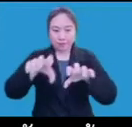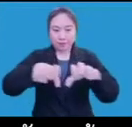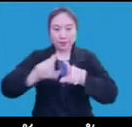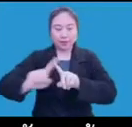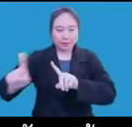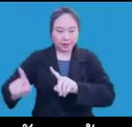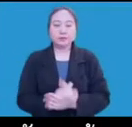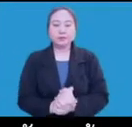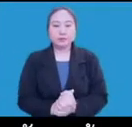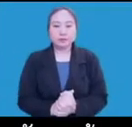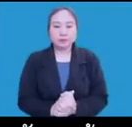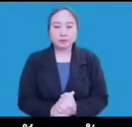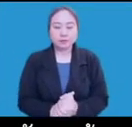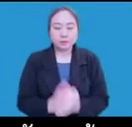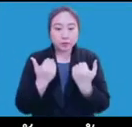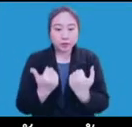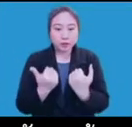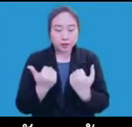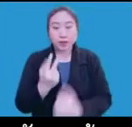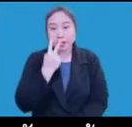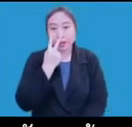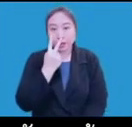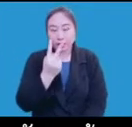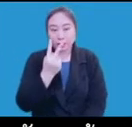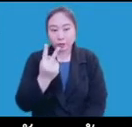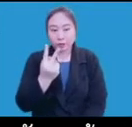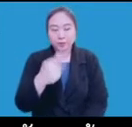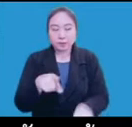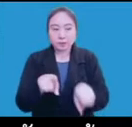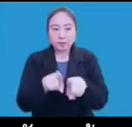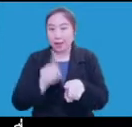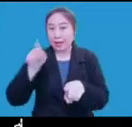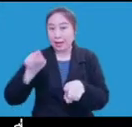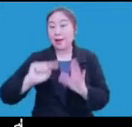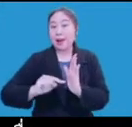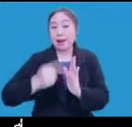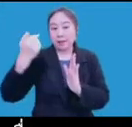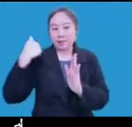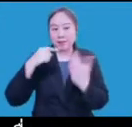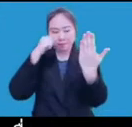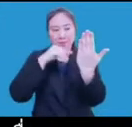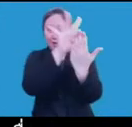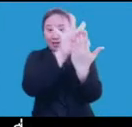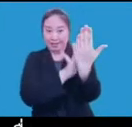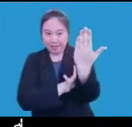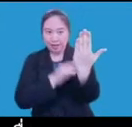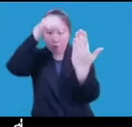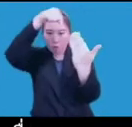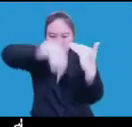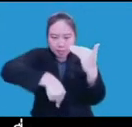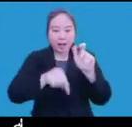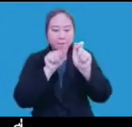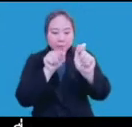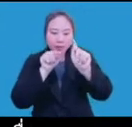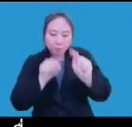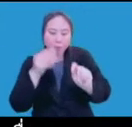นี้คือดร. นวพรนะฮะตรงนี้นะครับจะเห็นว่ามีนี่เป็นเวอร์ชั่นแรกเลยนะครับจะมีแผนที่ที่ลงได้นะครับอำเภอตำบลหมู่บ้